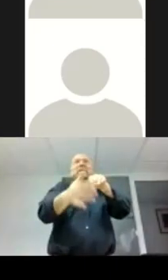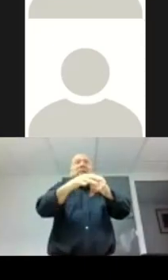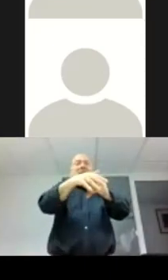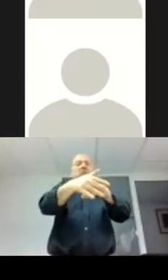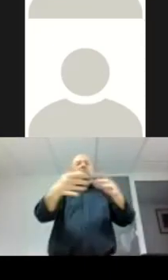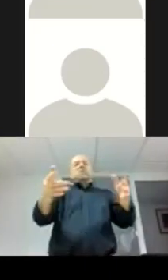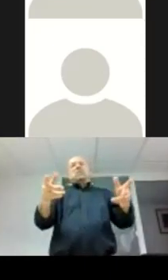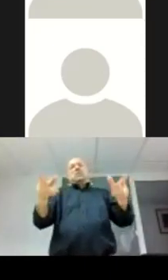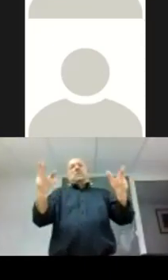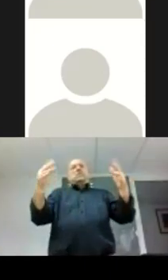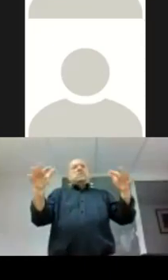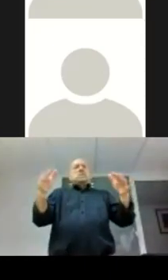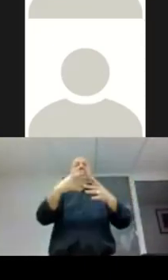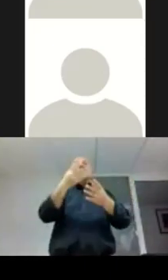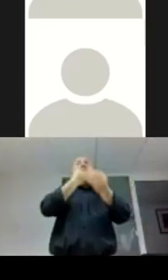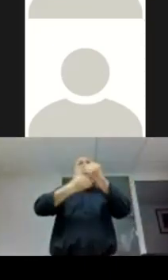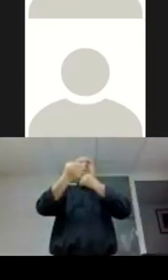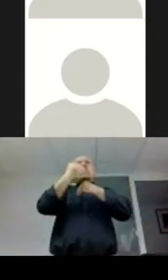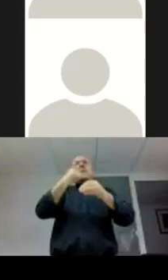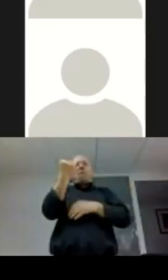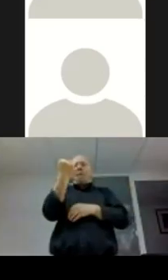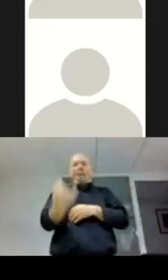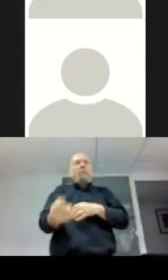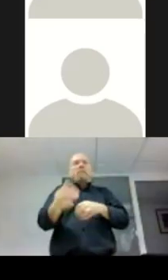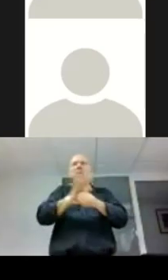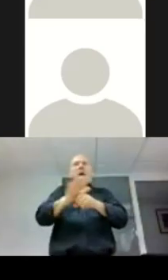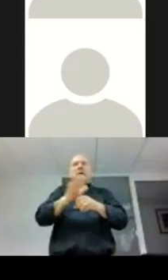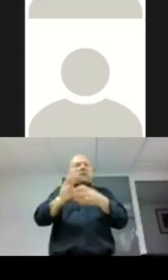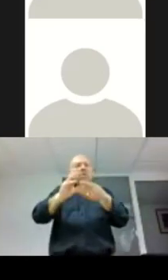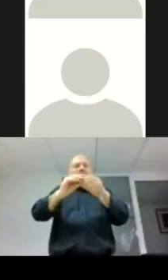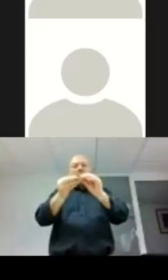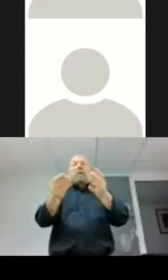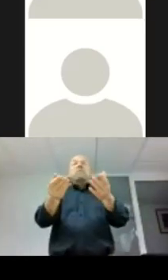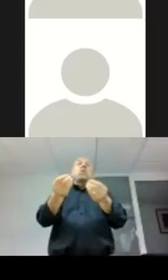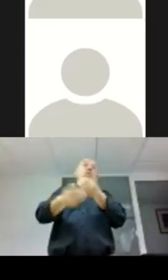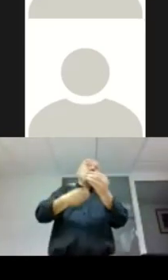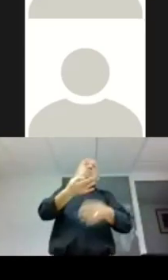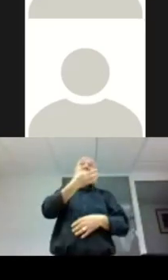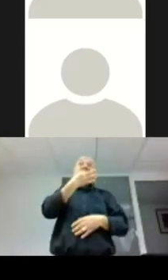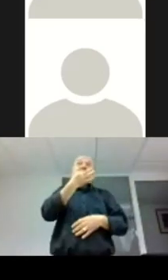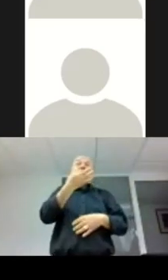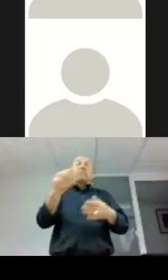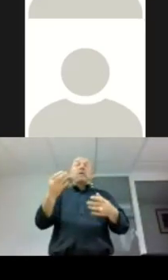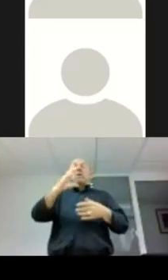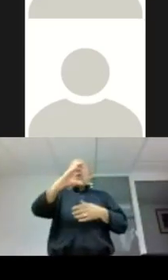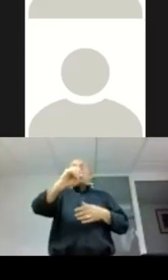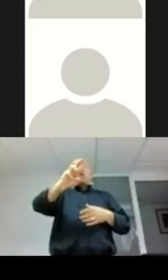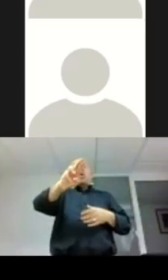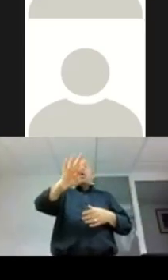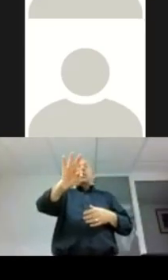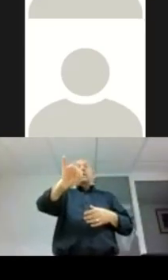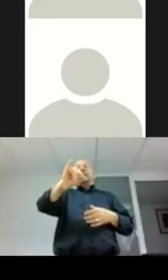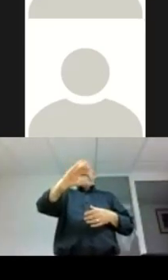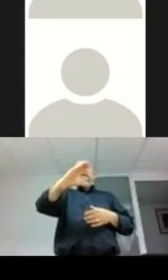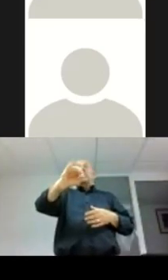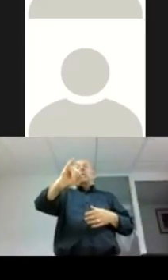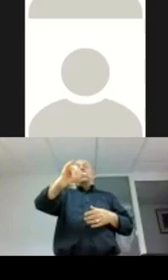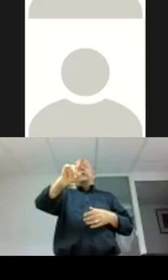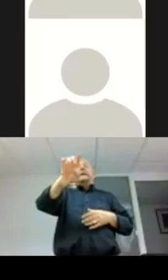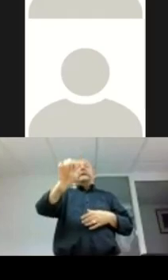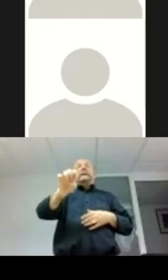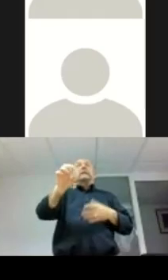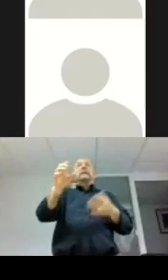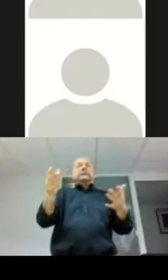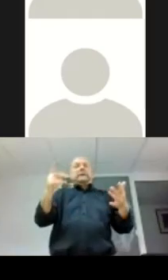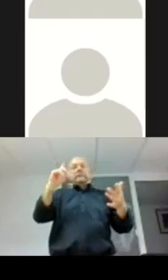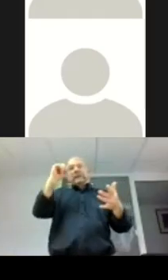votre intestin, les maladies de Crohn, les rectocolites, quand il y a un état nutritionnel qui est altéré, quand il y a des traitements comme des corticoïdes qui sont